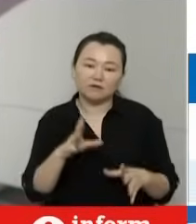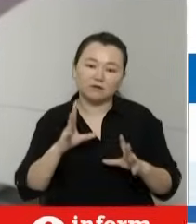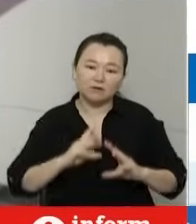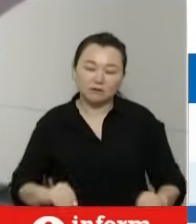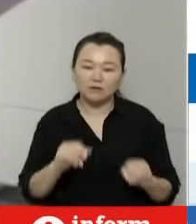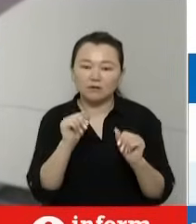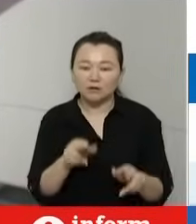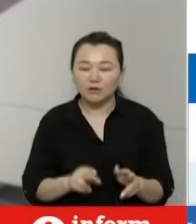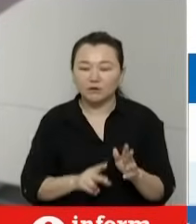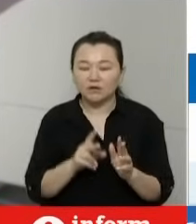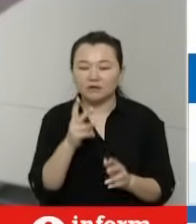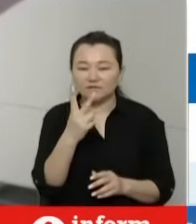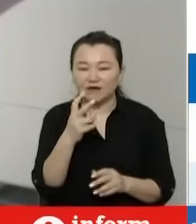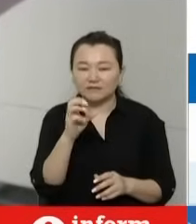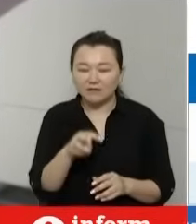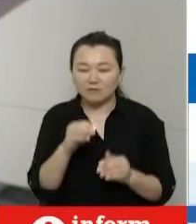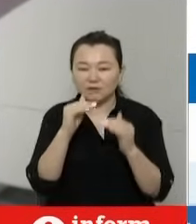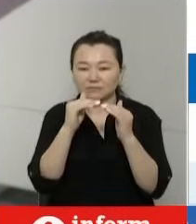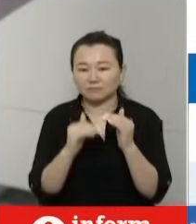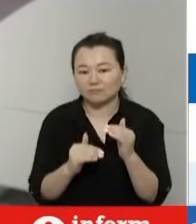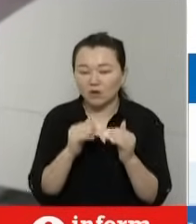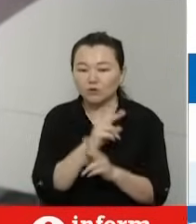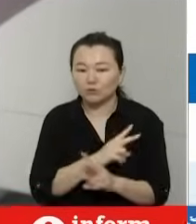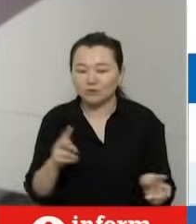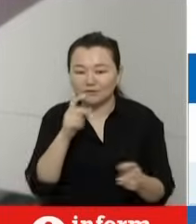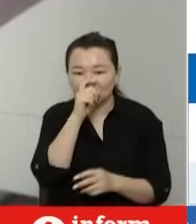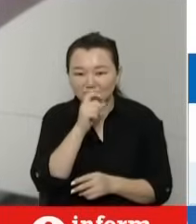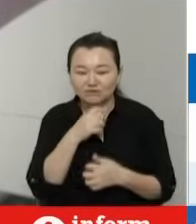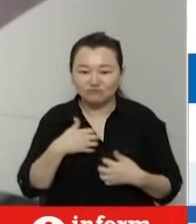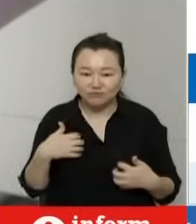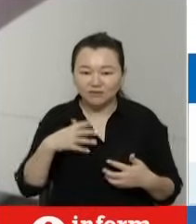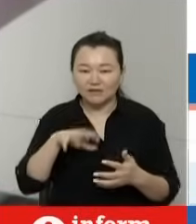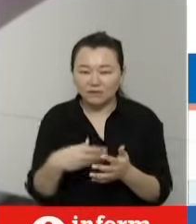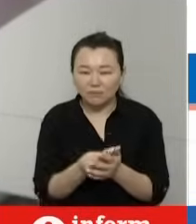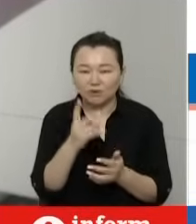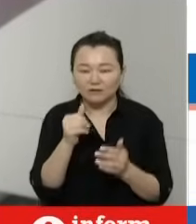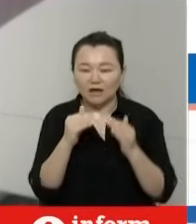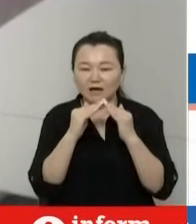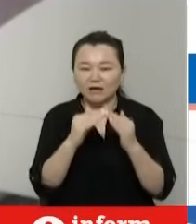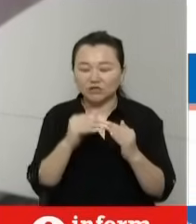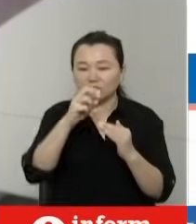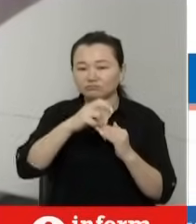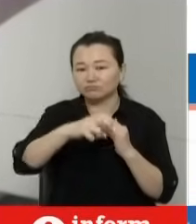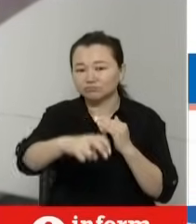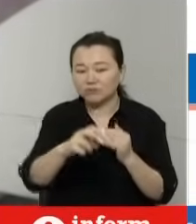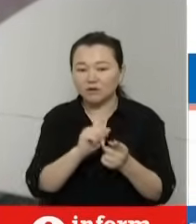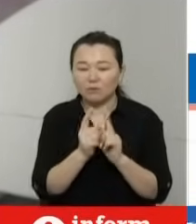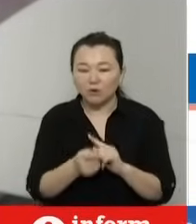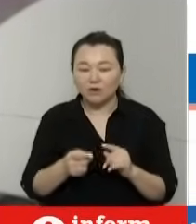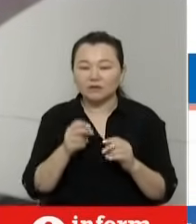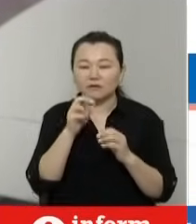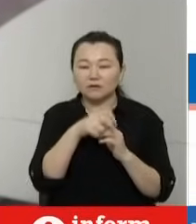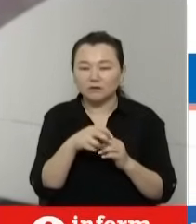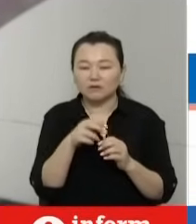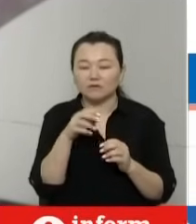она отступила всего на 20 сантиметров. Но при этом никто не понимает, что животные находятся до сих пор на крышах. Они стали, наоборот, подниматься с